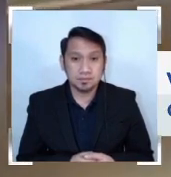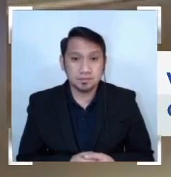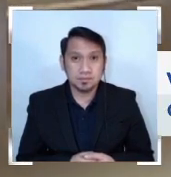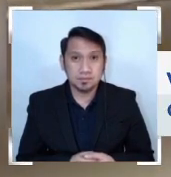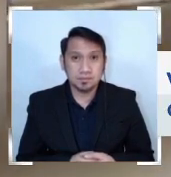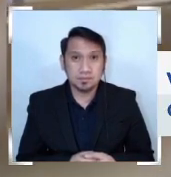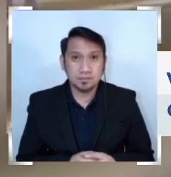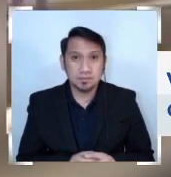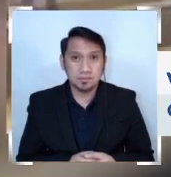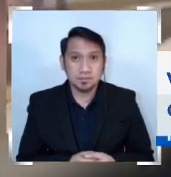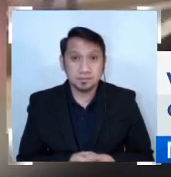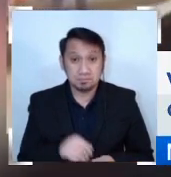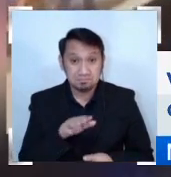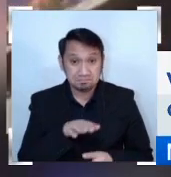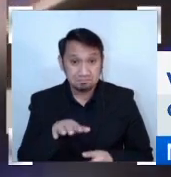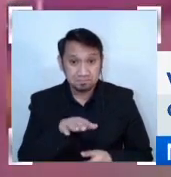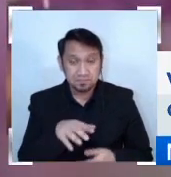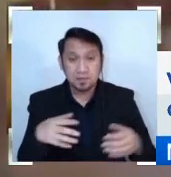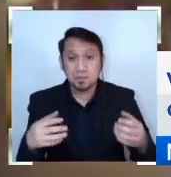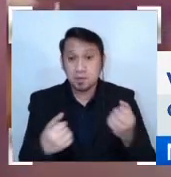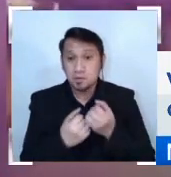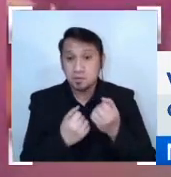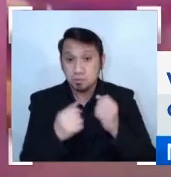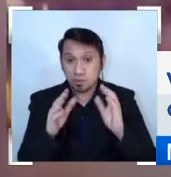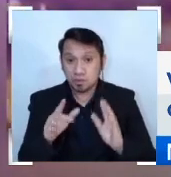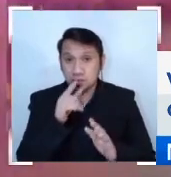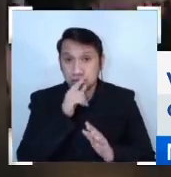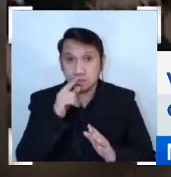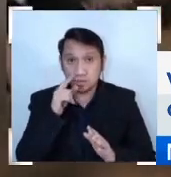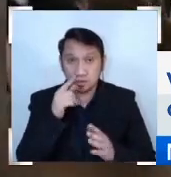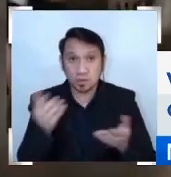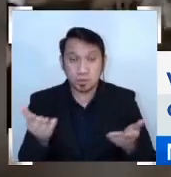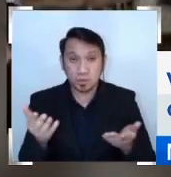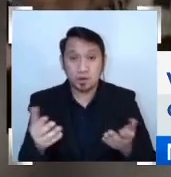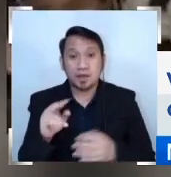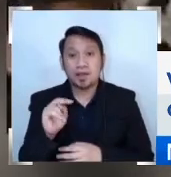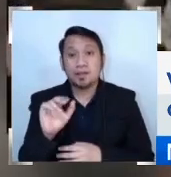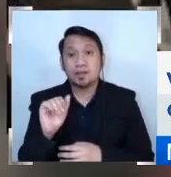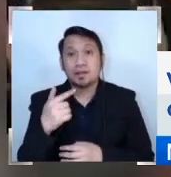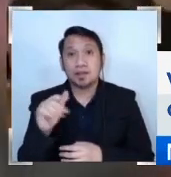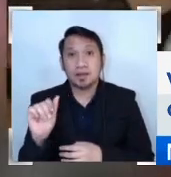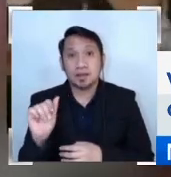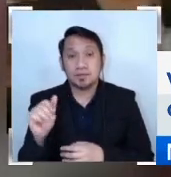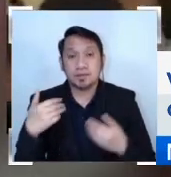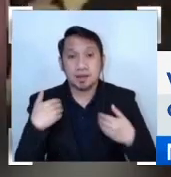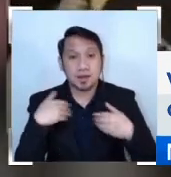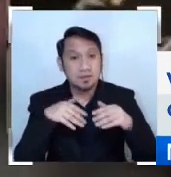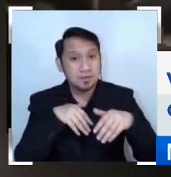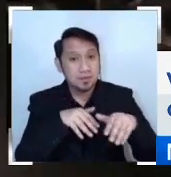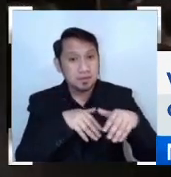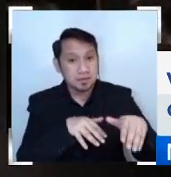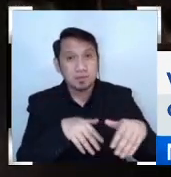Nagtipon-tipon ang mga taga-suporta ni Vice President Lenny Robredo sa Plaza Rizal sa Naga City. Naglakad sila papuntang Naga Metropolitan